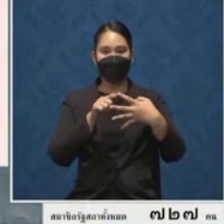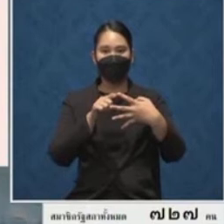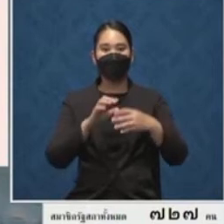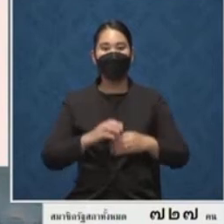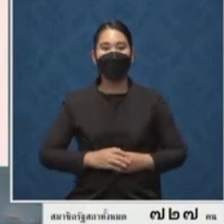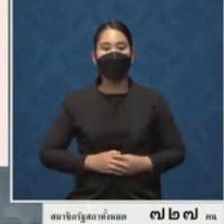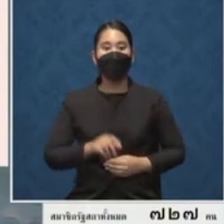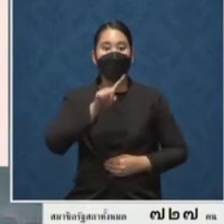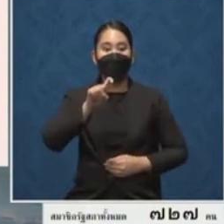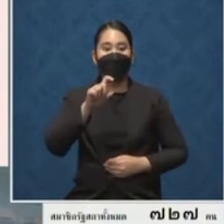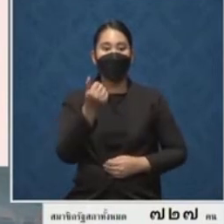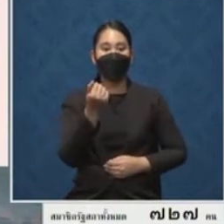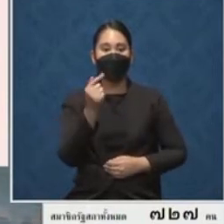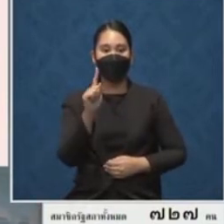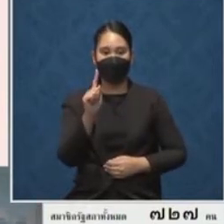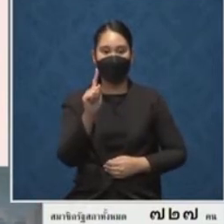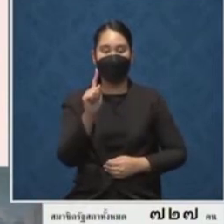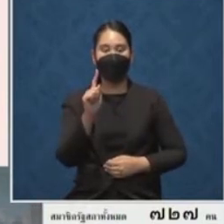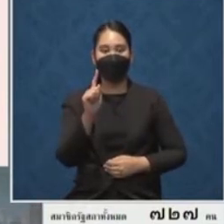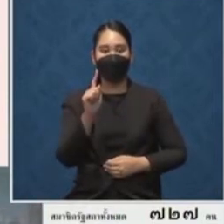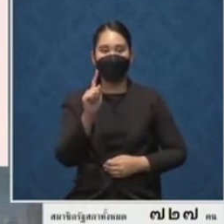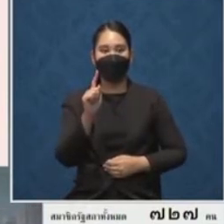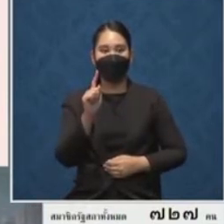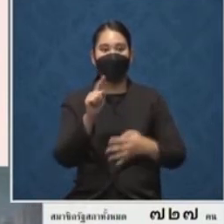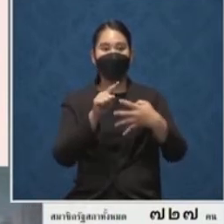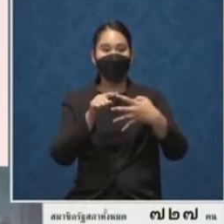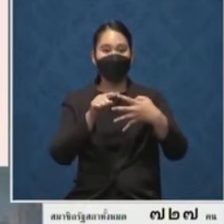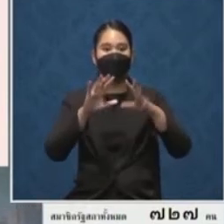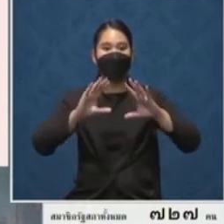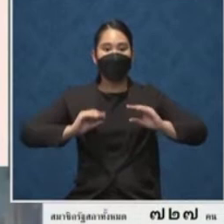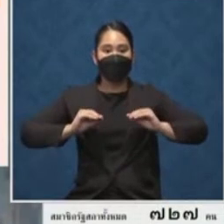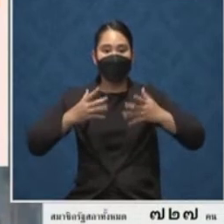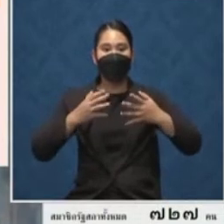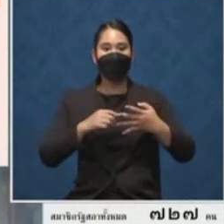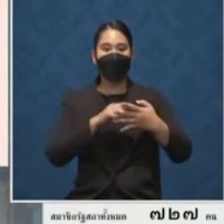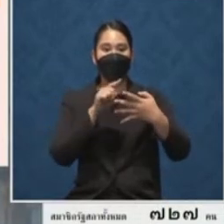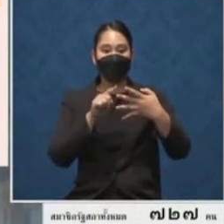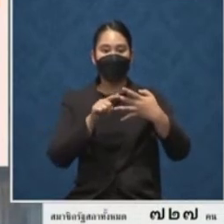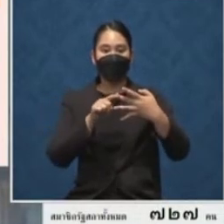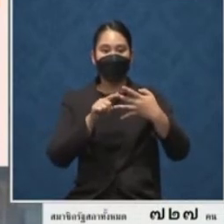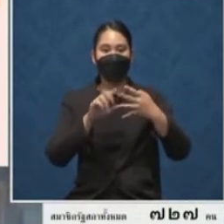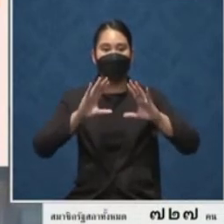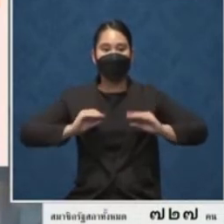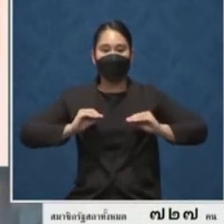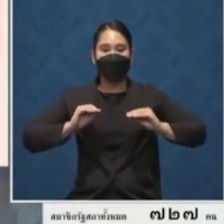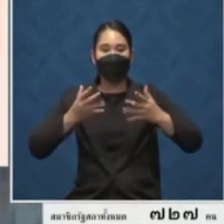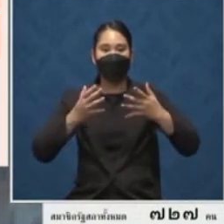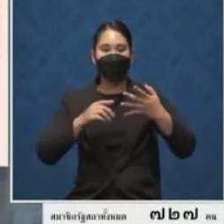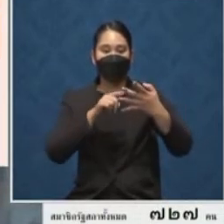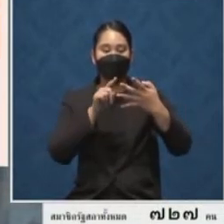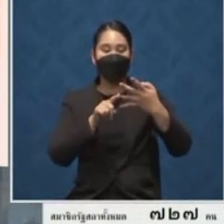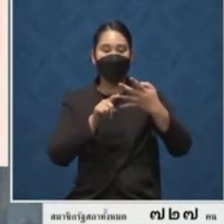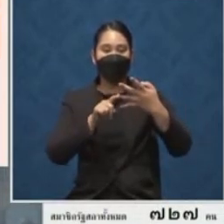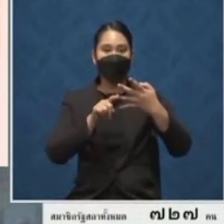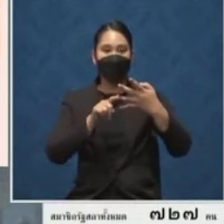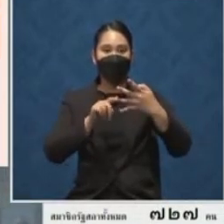111นายเฉลียวก่อแก้ว 1ไม่รับหลักการ2ไม่รับหลักการ3